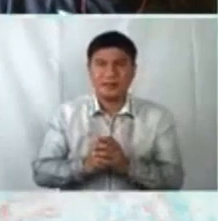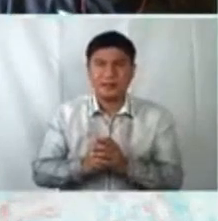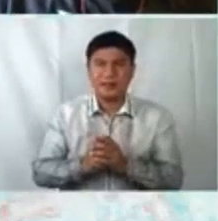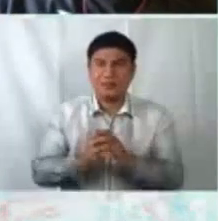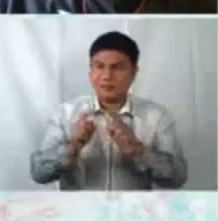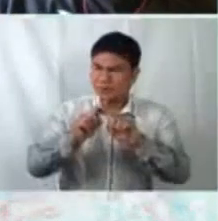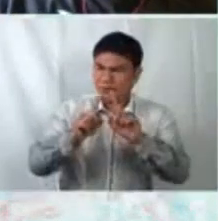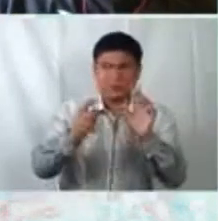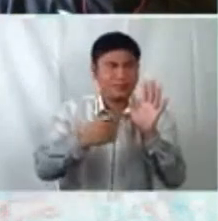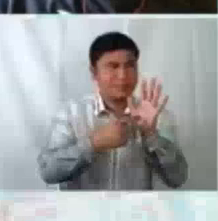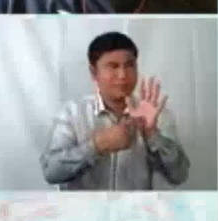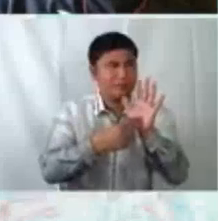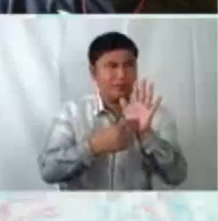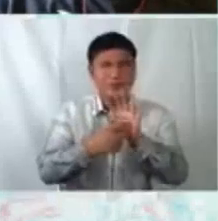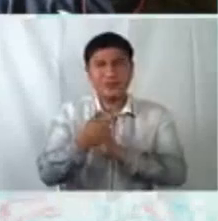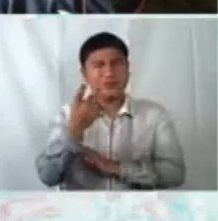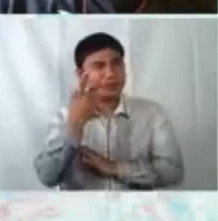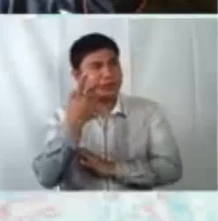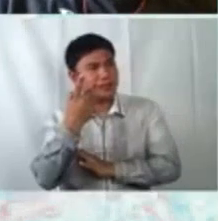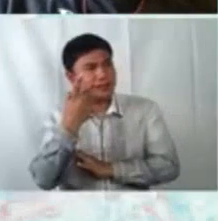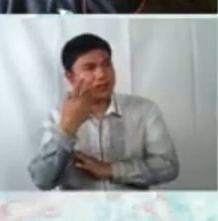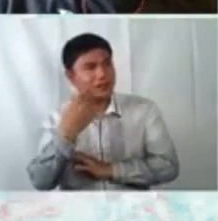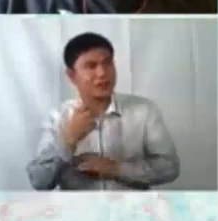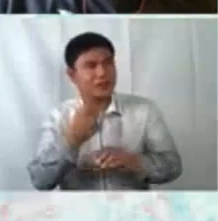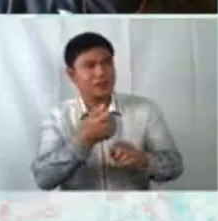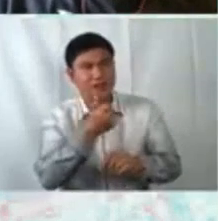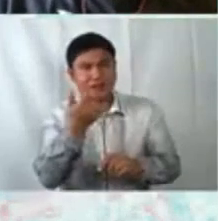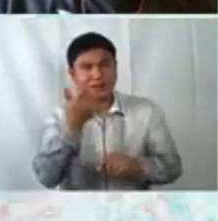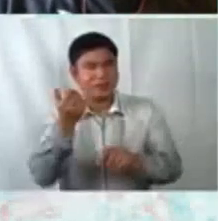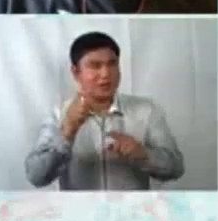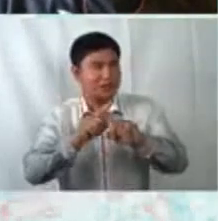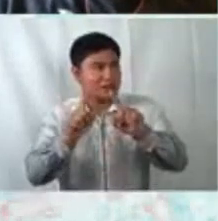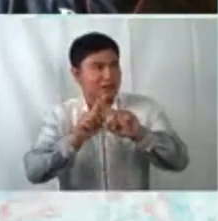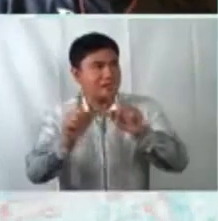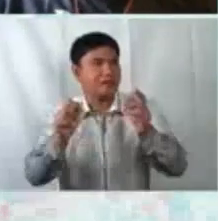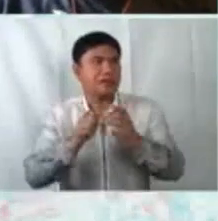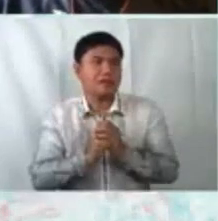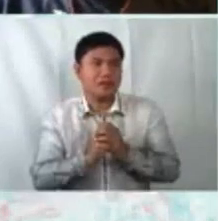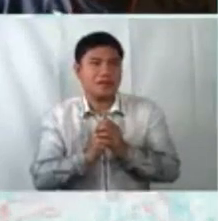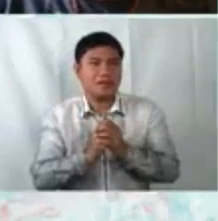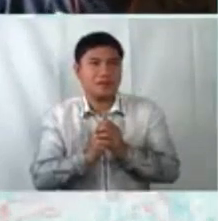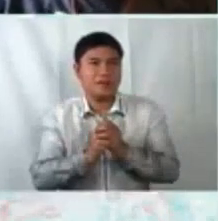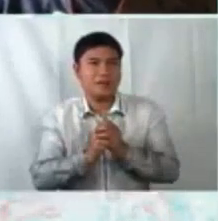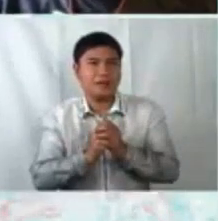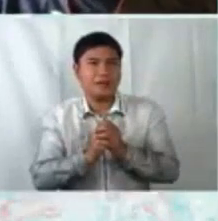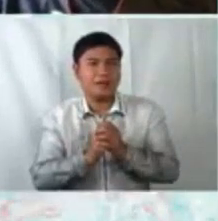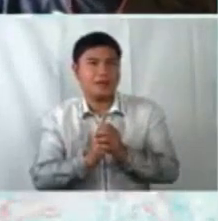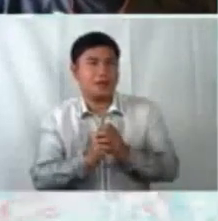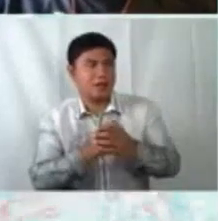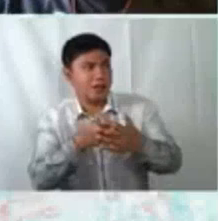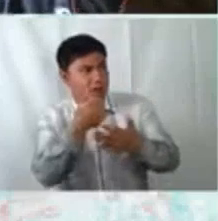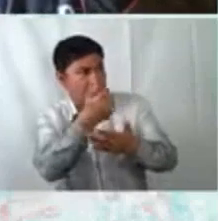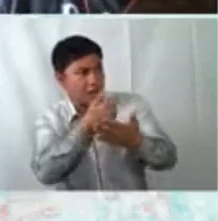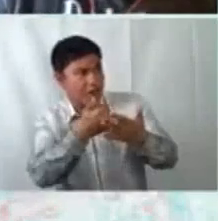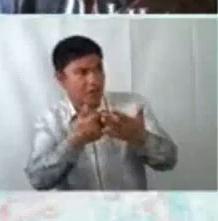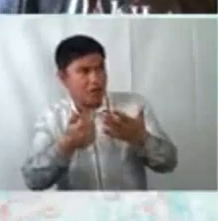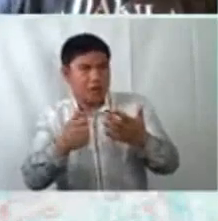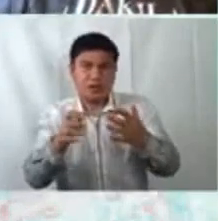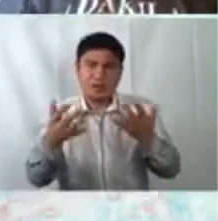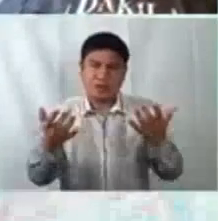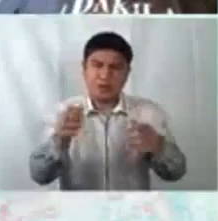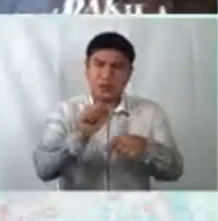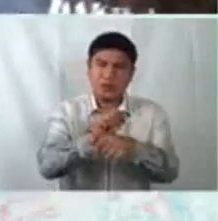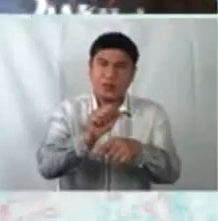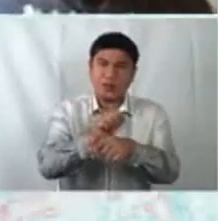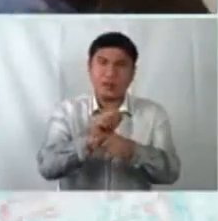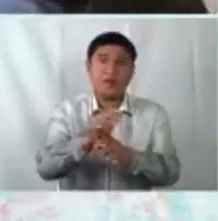ilustrasyon na makikita natin sa iba't ibang mga ano natin, no? Artwork tungkol sa Independence Day na si